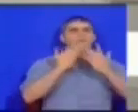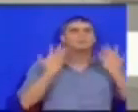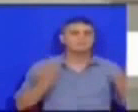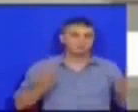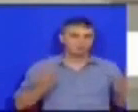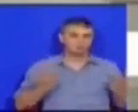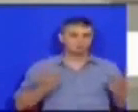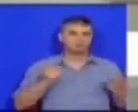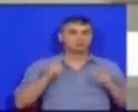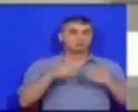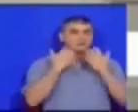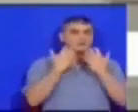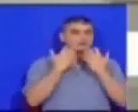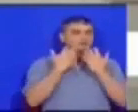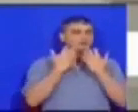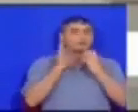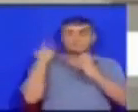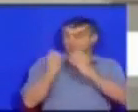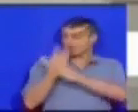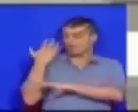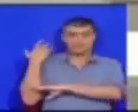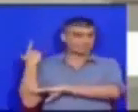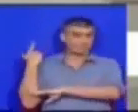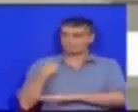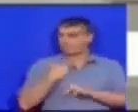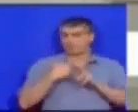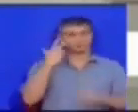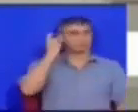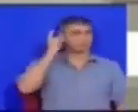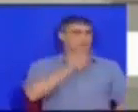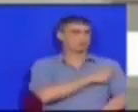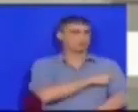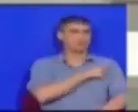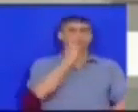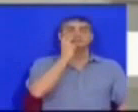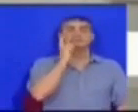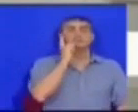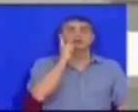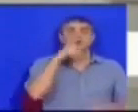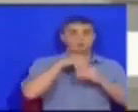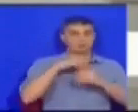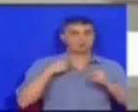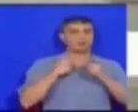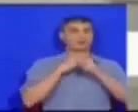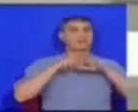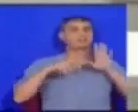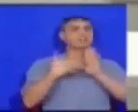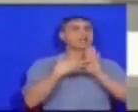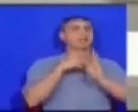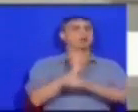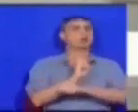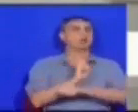כאן פרשה שמקום המדינה, ואני הייתי רק 30 שנה במשטרה, ו-21 מתוכם ביחידה הארצית לחקירות